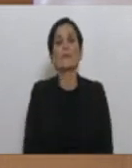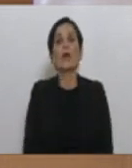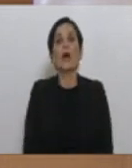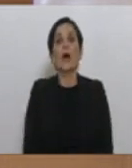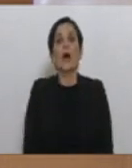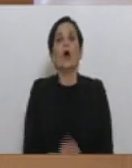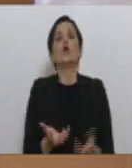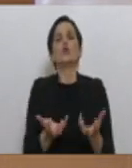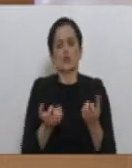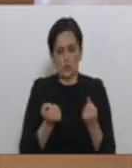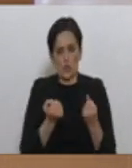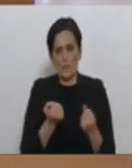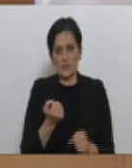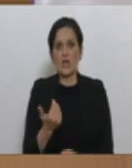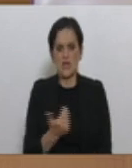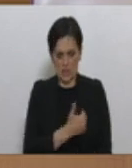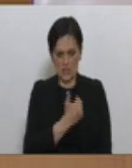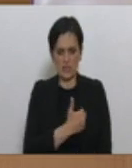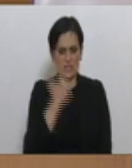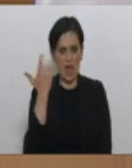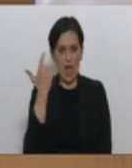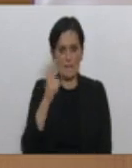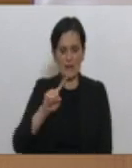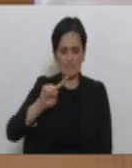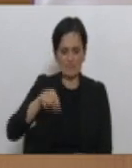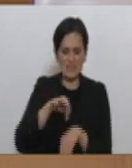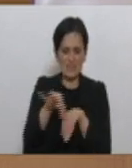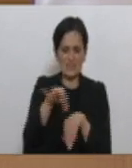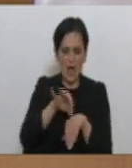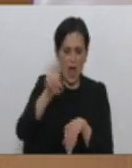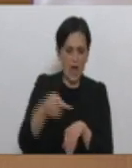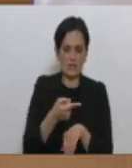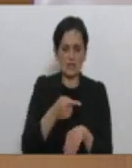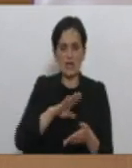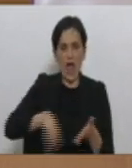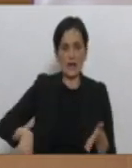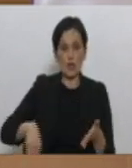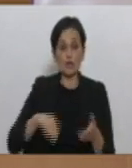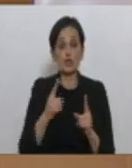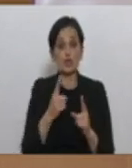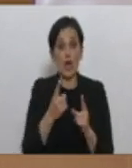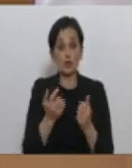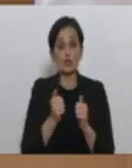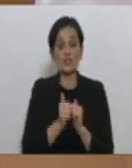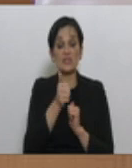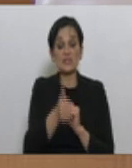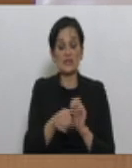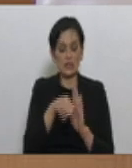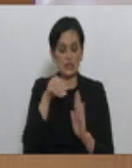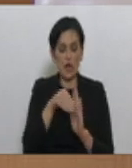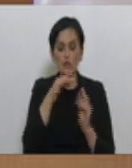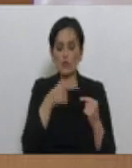Ცნობს ნებაყოფლობით, ძალდატანების გარეშე, ცნობს იმიტომ, რომ წინასაარჩევნო პერიოდი